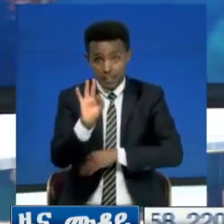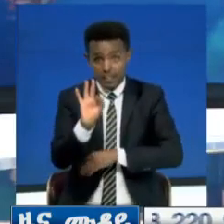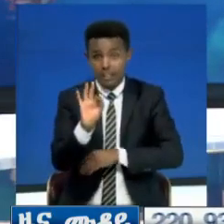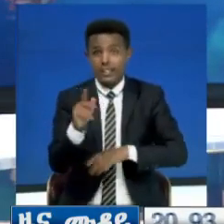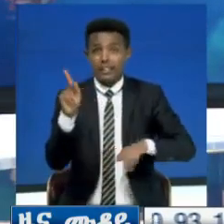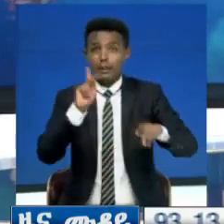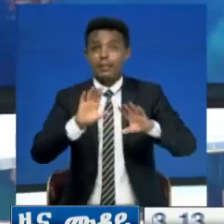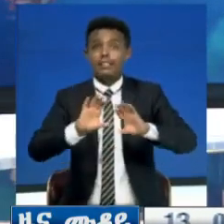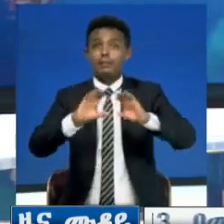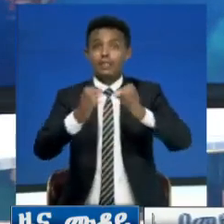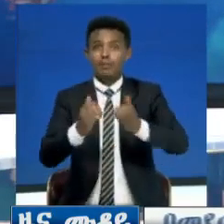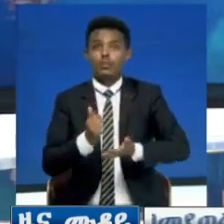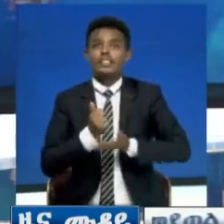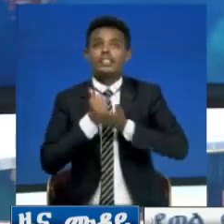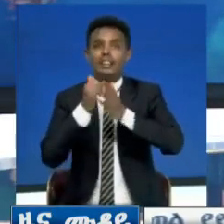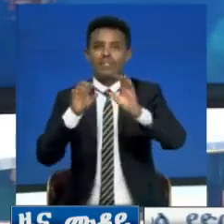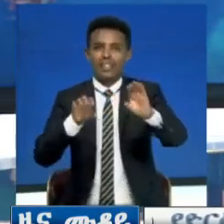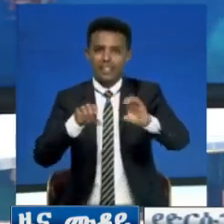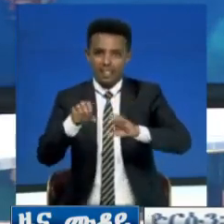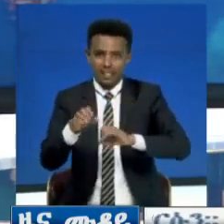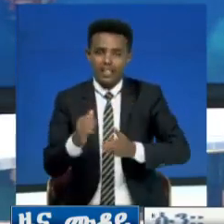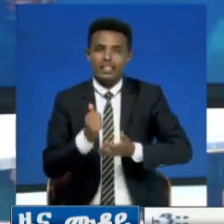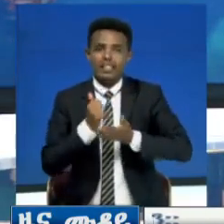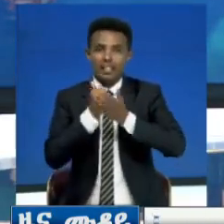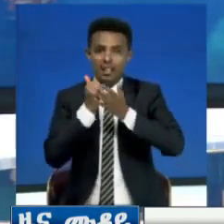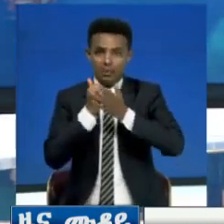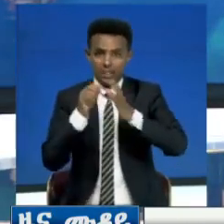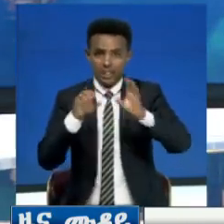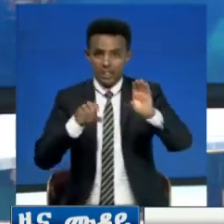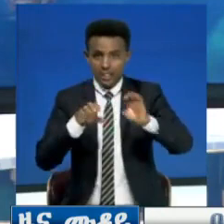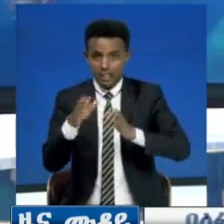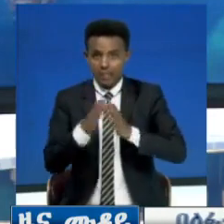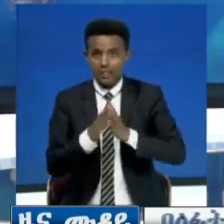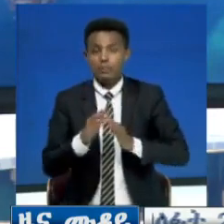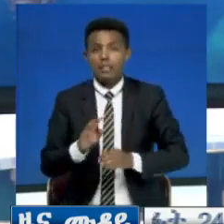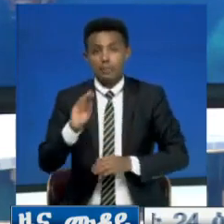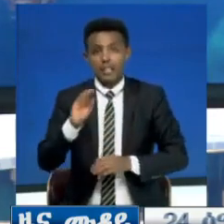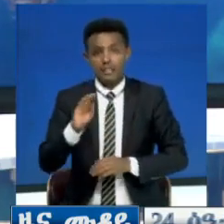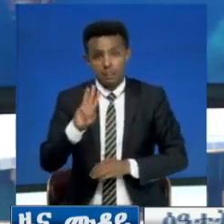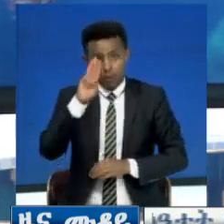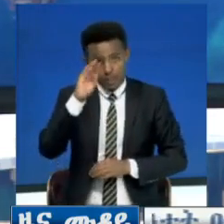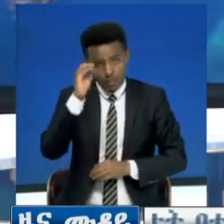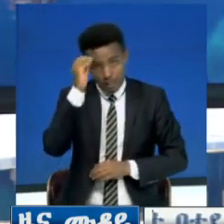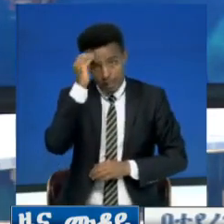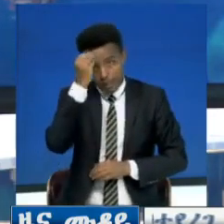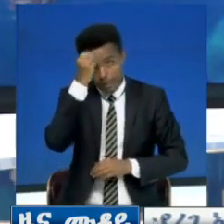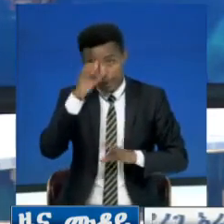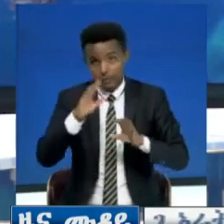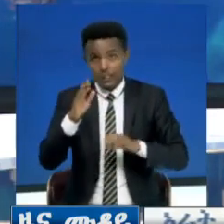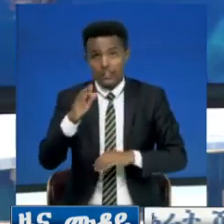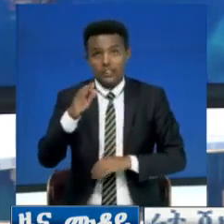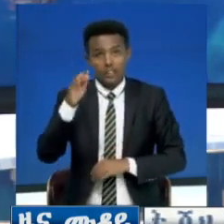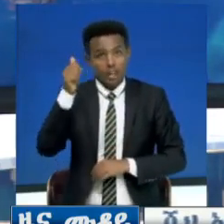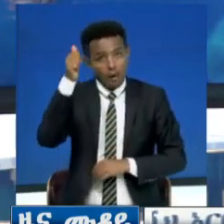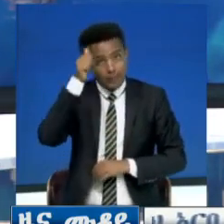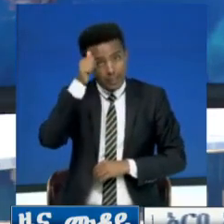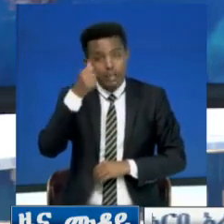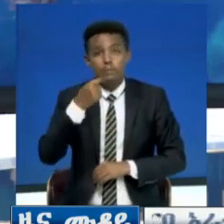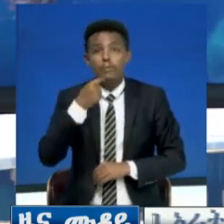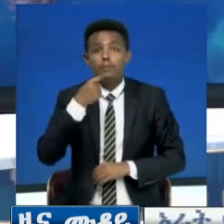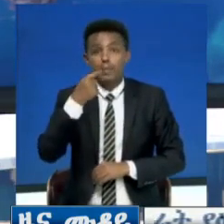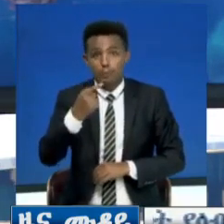ክፍሎች ድጋፍ ተደረገ። ድጋፉ የተደረገው በሳውዲ አረቢያ በሚኖሩት ሼህ አብደላ ሁሴን በተባሉ ግለሰብ ነው።